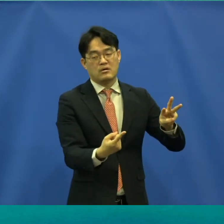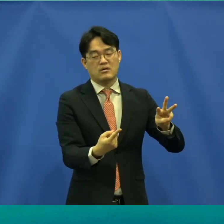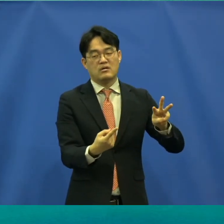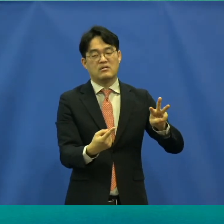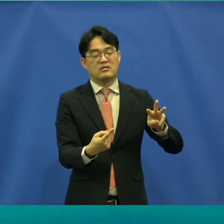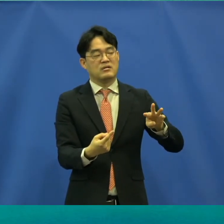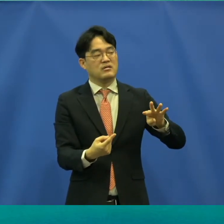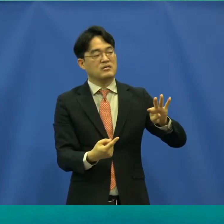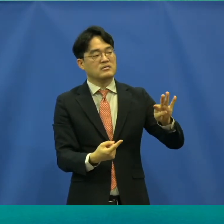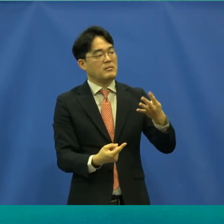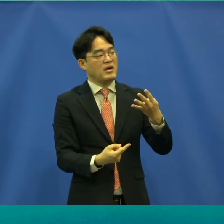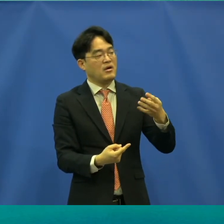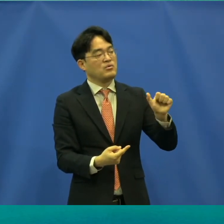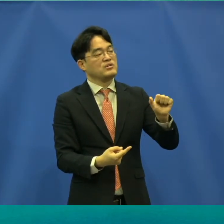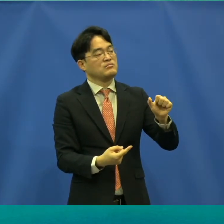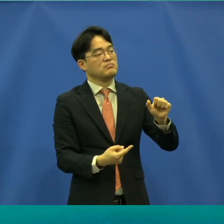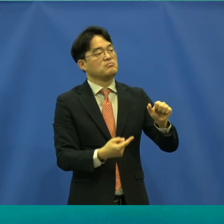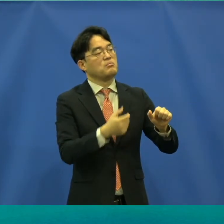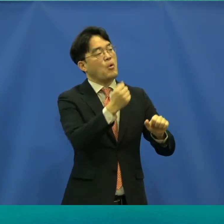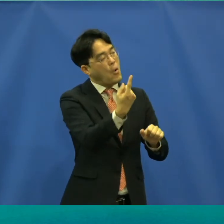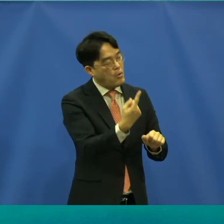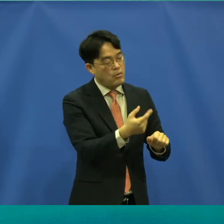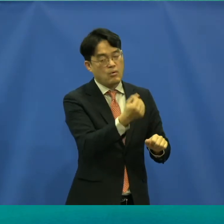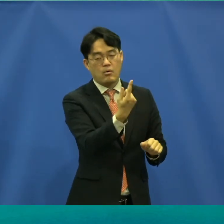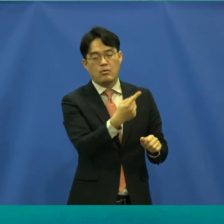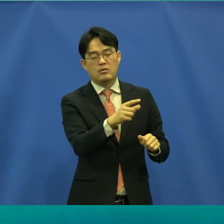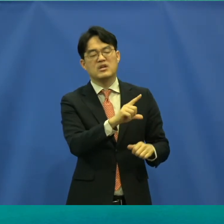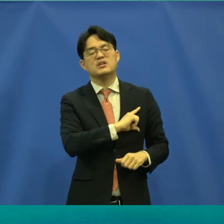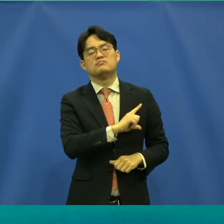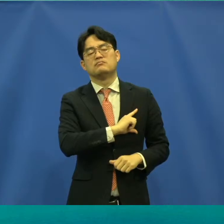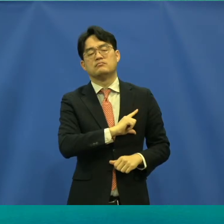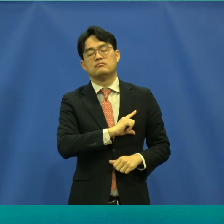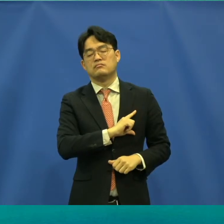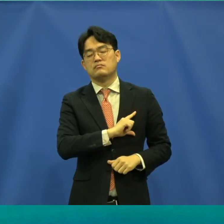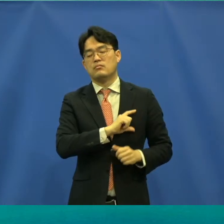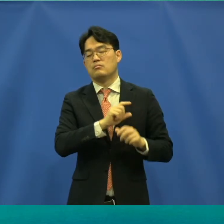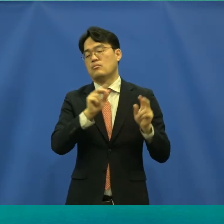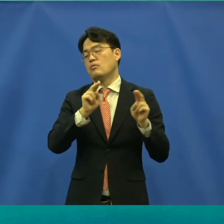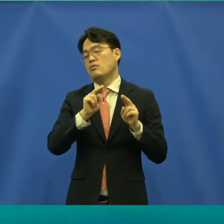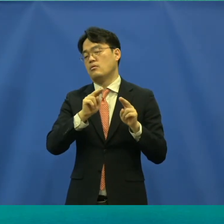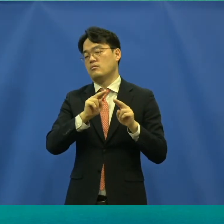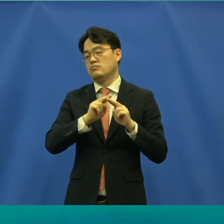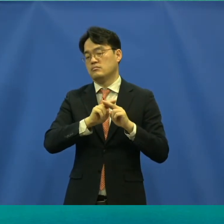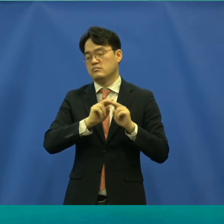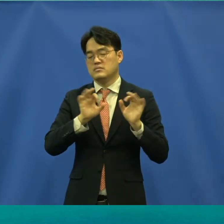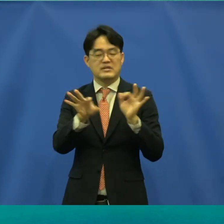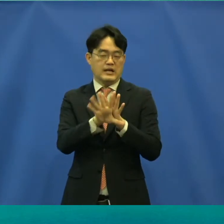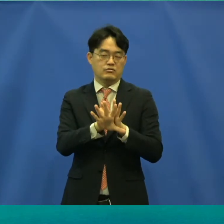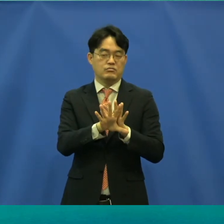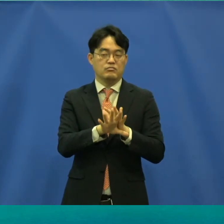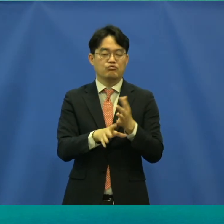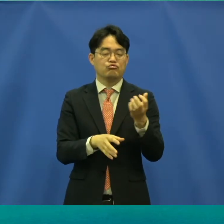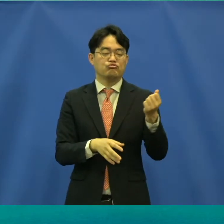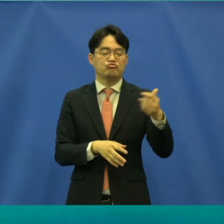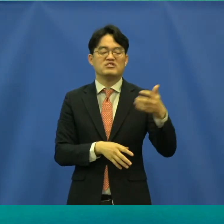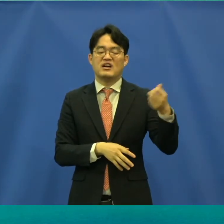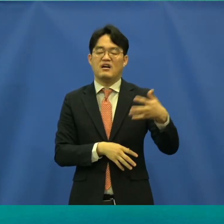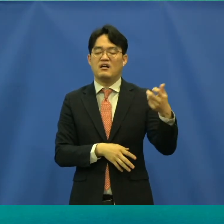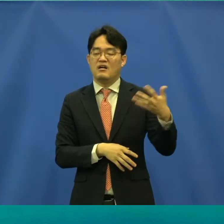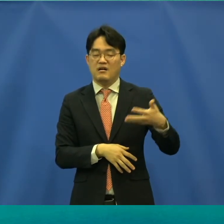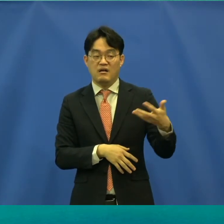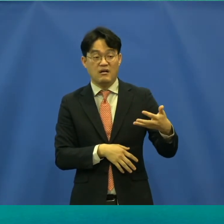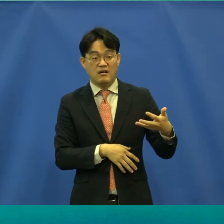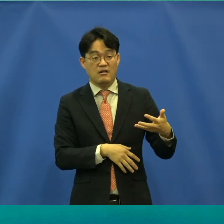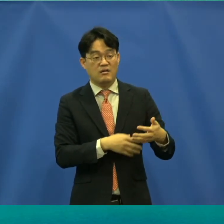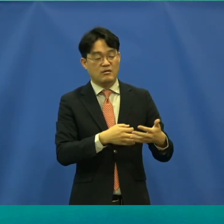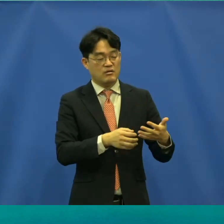이 도시의 삶은 사람들을 수량화하고 물량화해 버립니다. 이름을 별로 중요하게 여기지 않습니다. 그런데 이름을